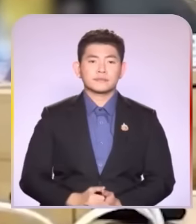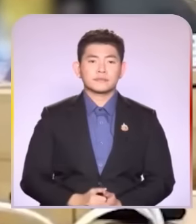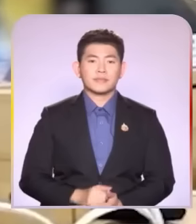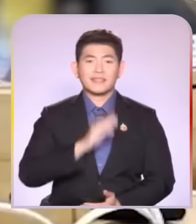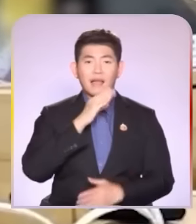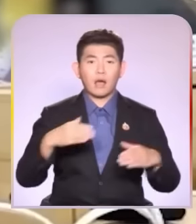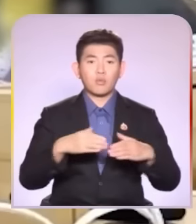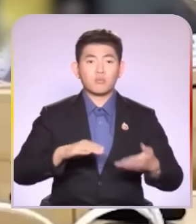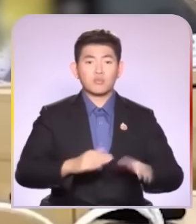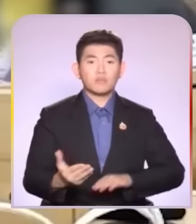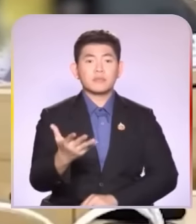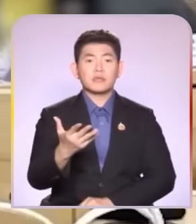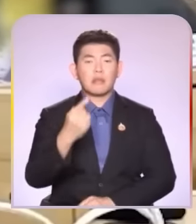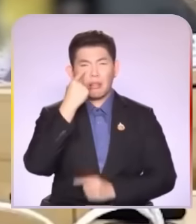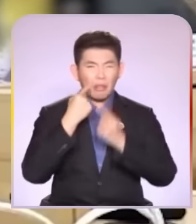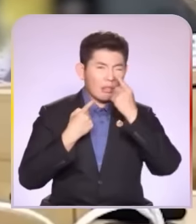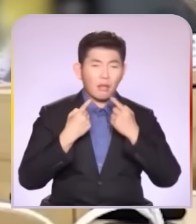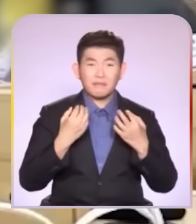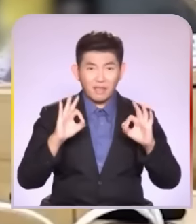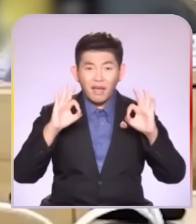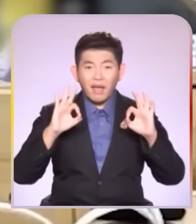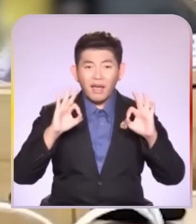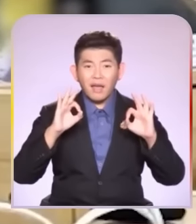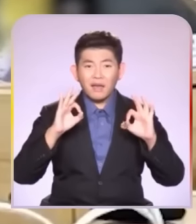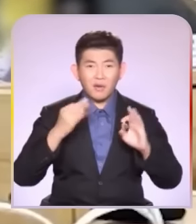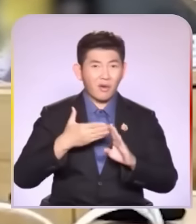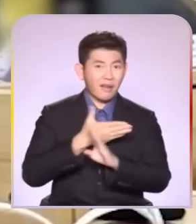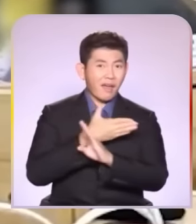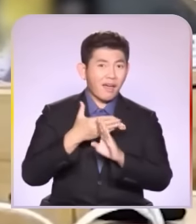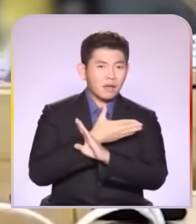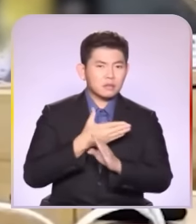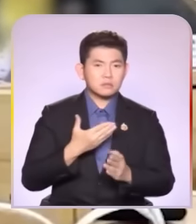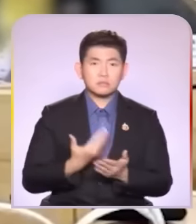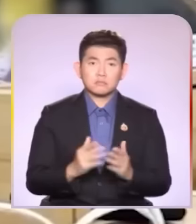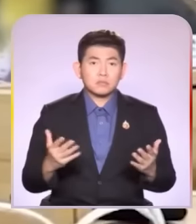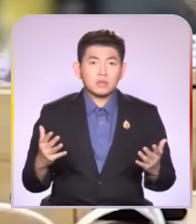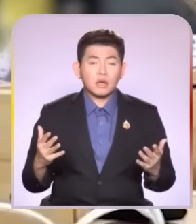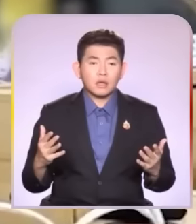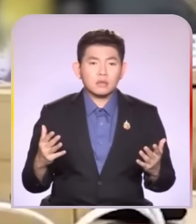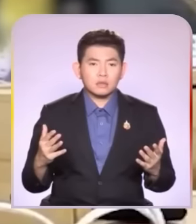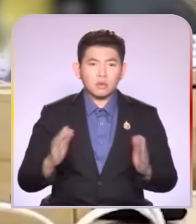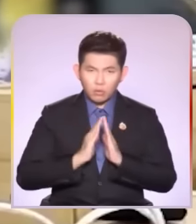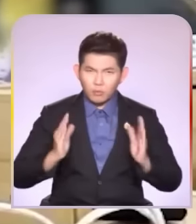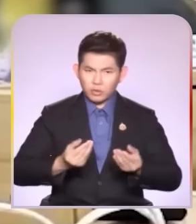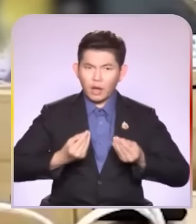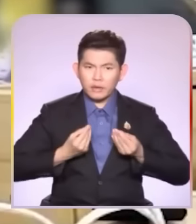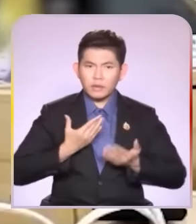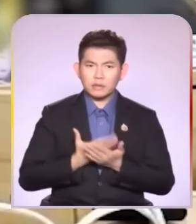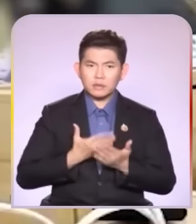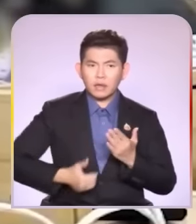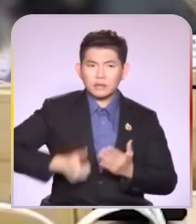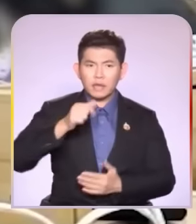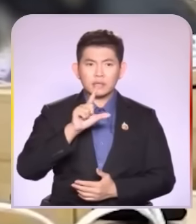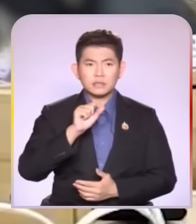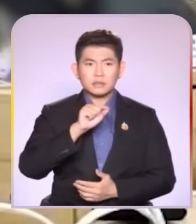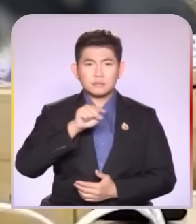ท่านยุบเนี่ยเขาร้องไห้ฟรีเลยนะก่อนหน้านั้นมันไม่มีนะต้องขอบคุณผมนะทำให้เขามีเงินเท่าที่มี